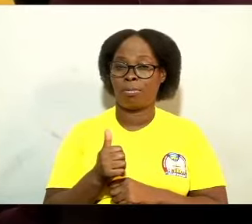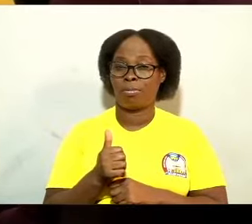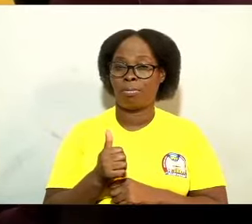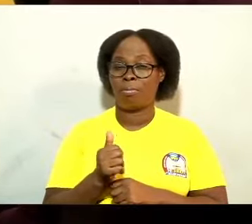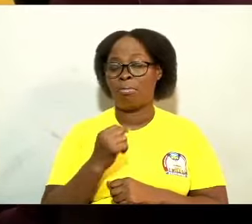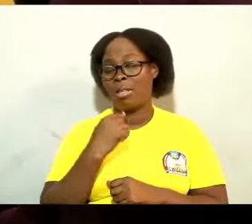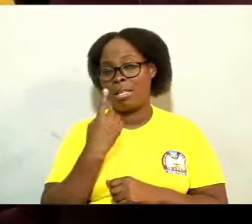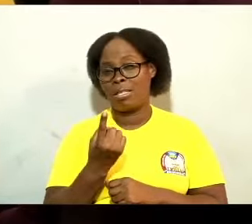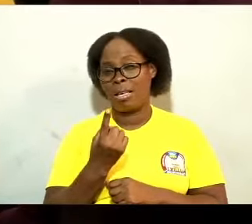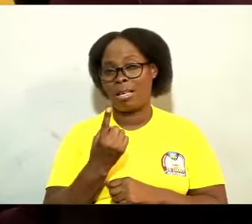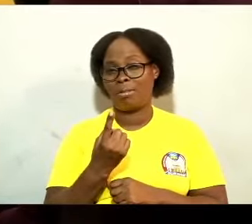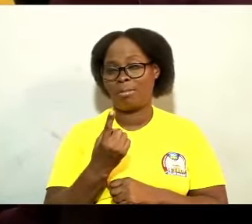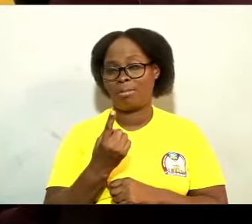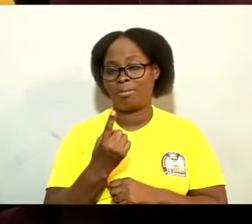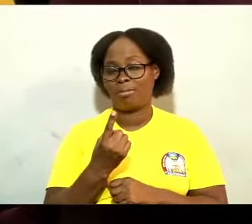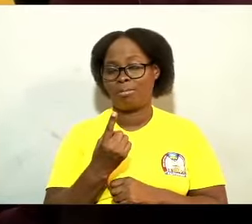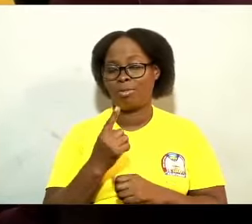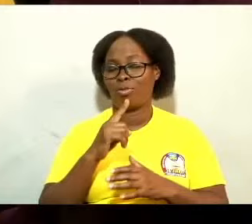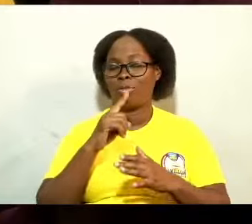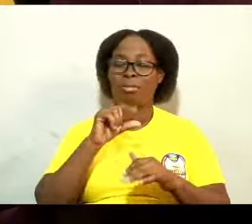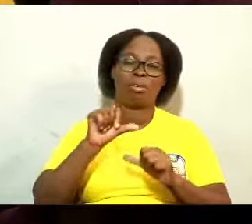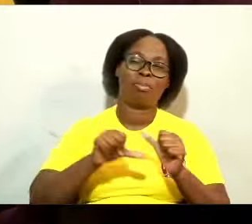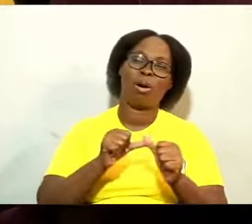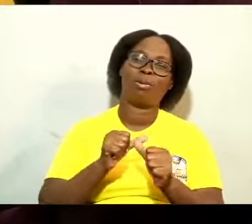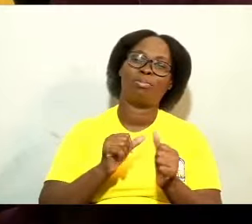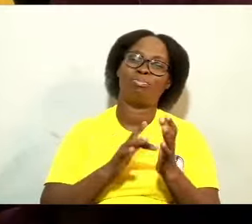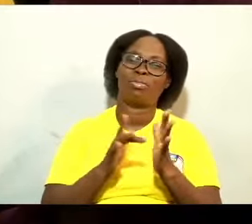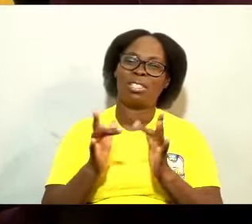zinasema tu neema ya Yesu yatosha.